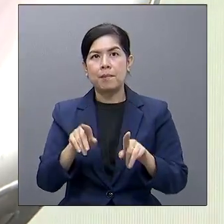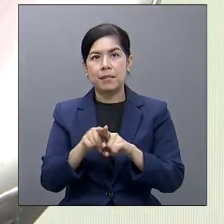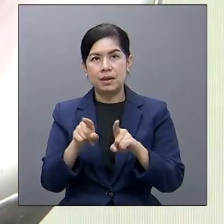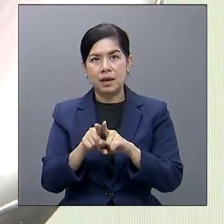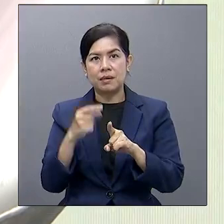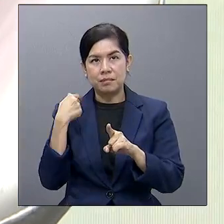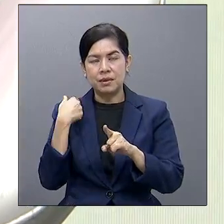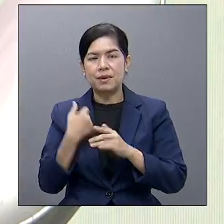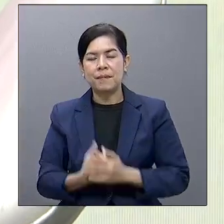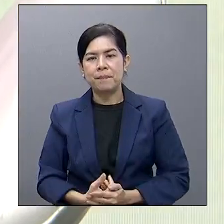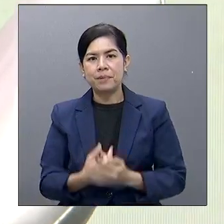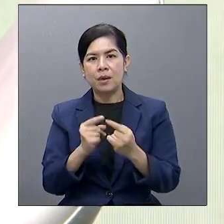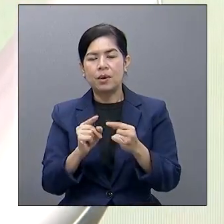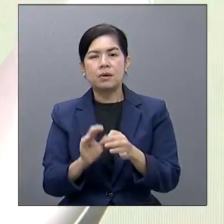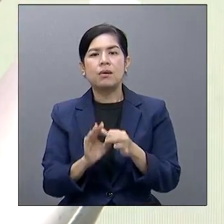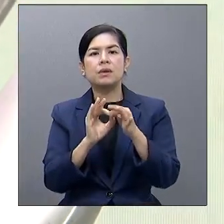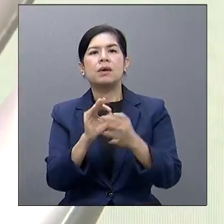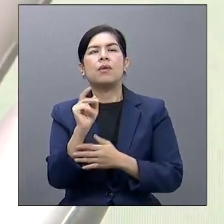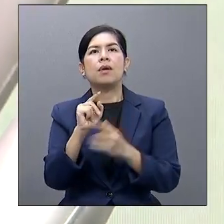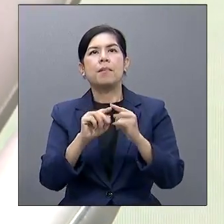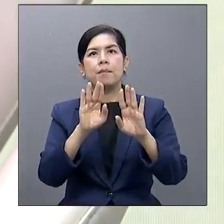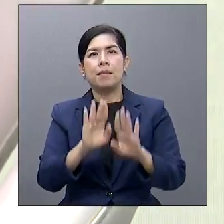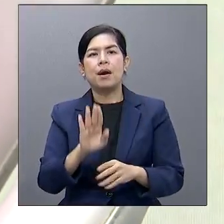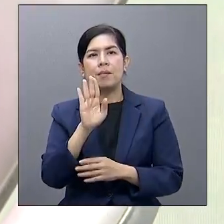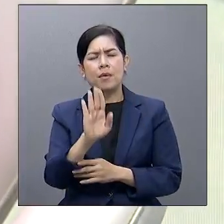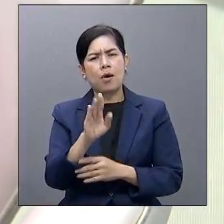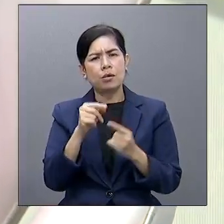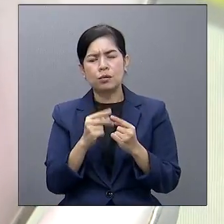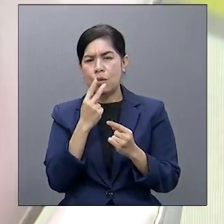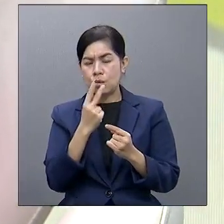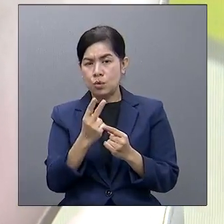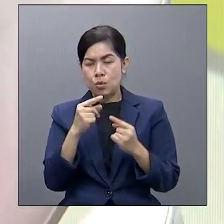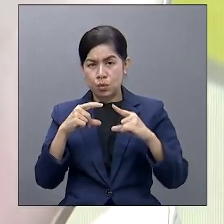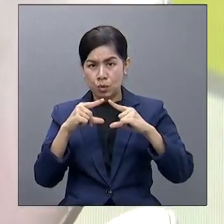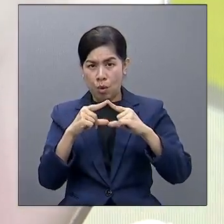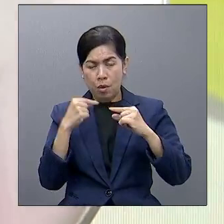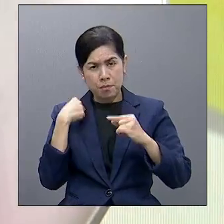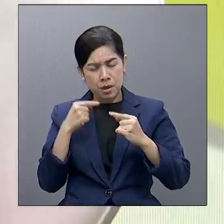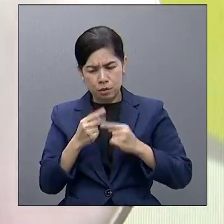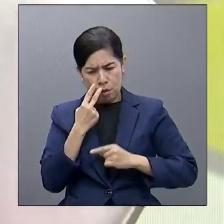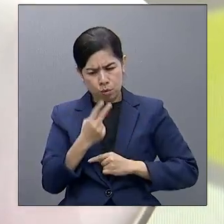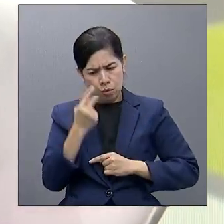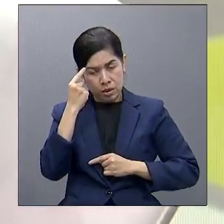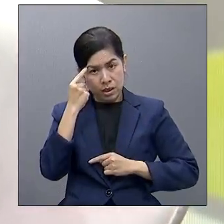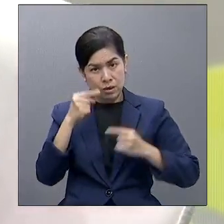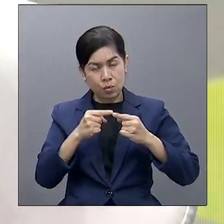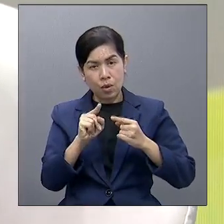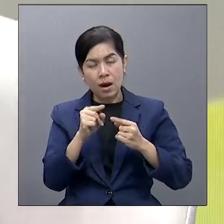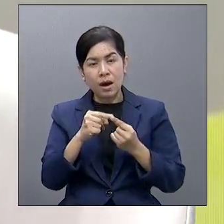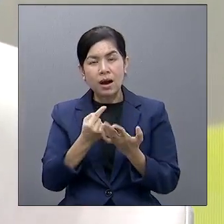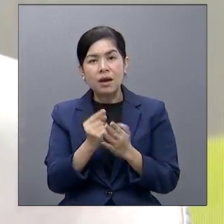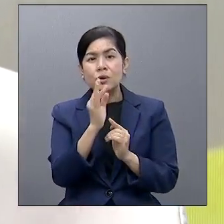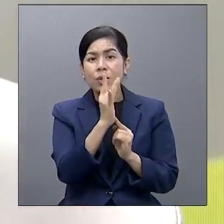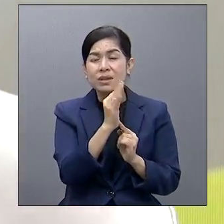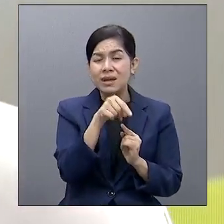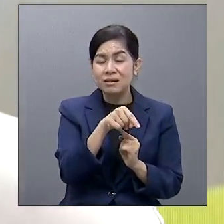แต่ว่าดูค่ะในเรื่องของลวดลายเนาะหลายคนมองว่าเอ๊ะมองไกลๆนี่มันผ้าบาติกหรือเปล่าอ่าหรือว่าเป็นผ้าแบบ